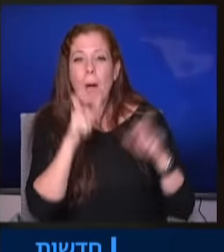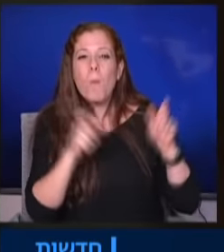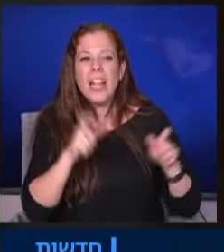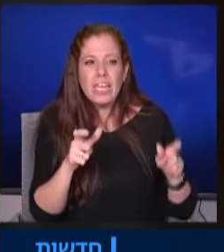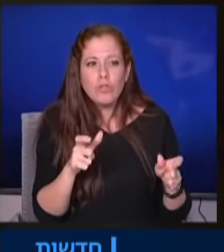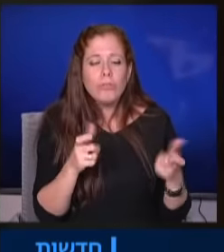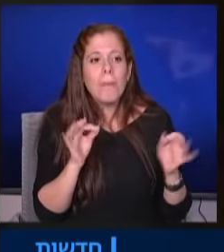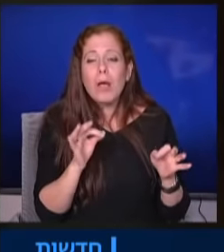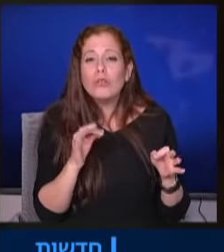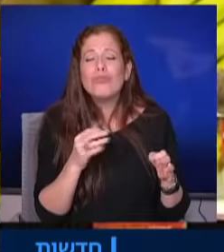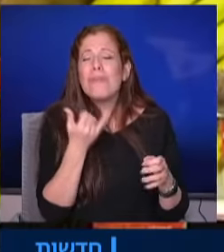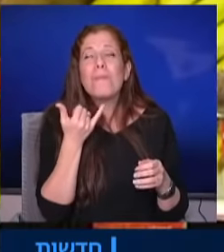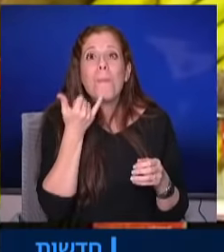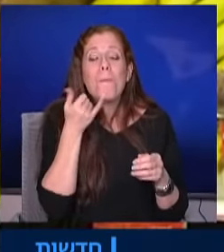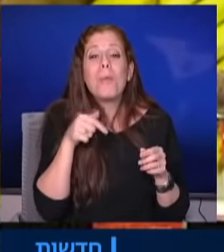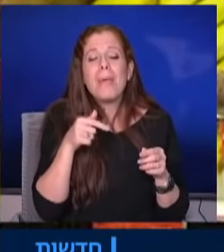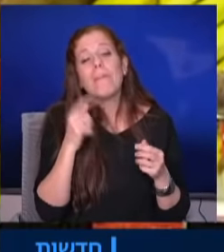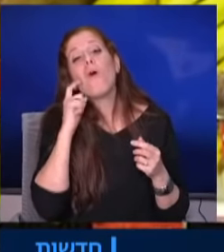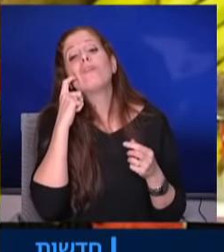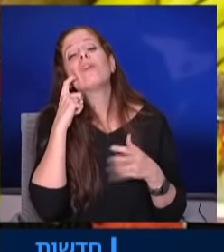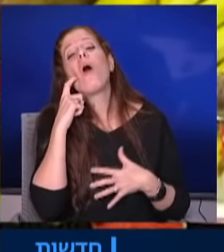פיפי במכנסיים מרוב צחוק.